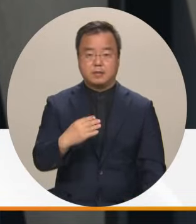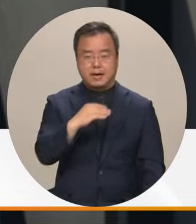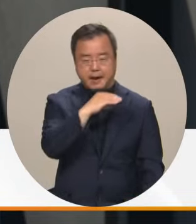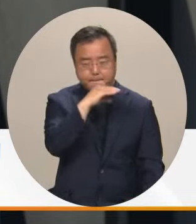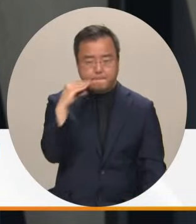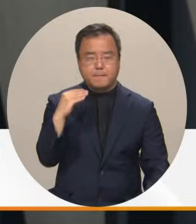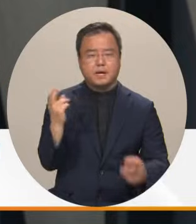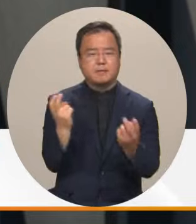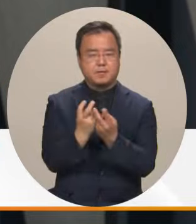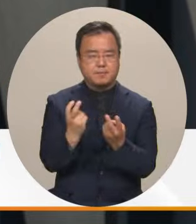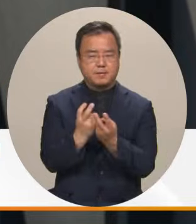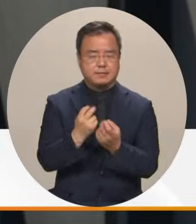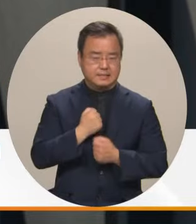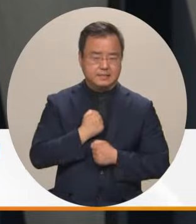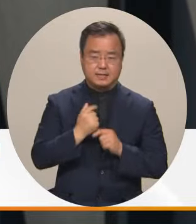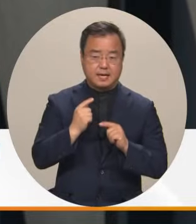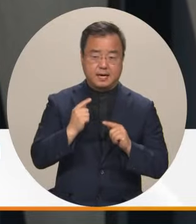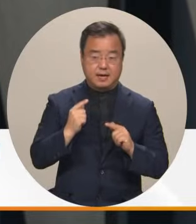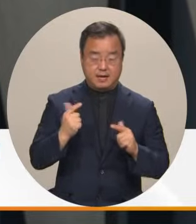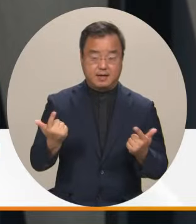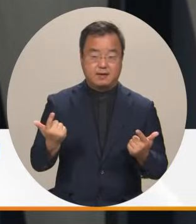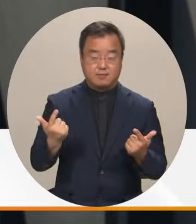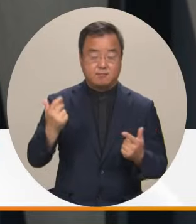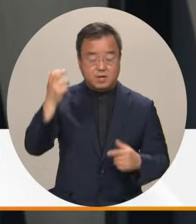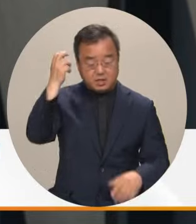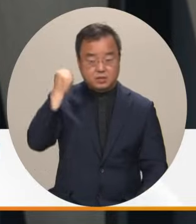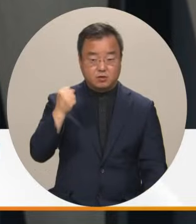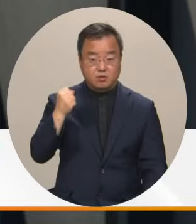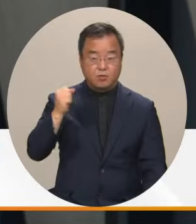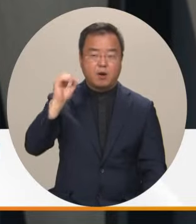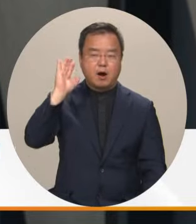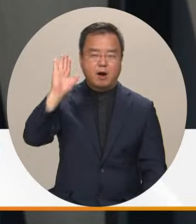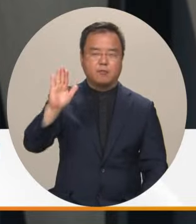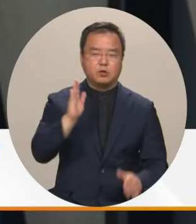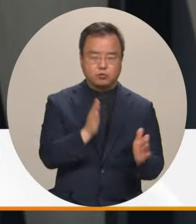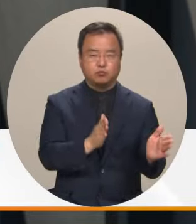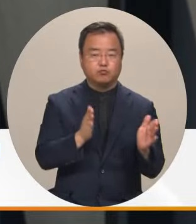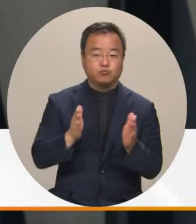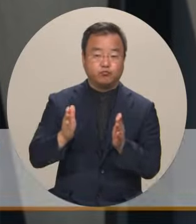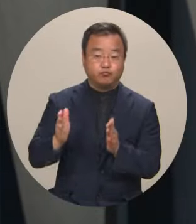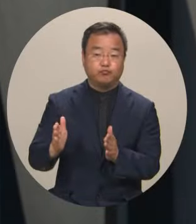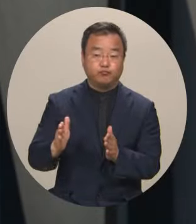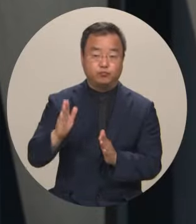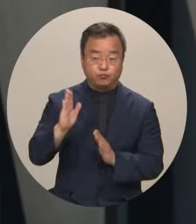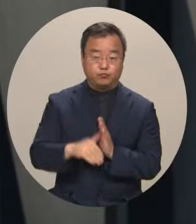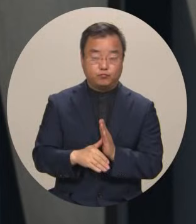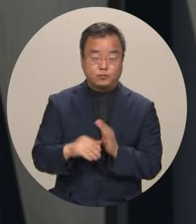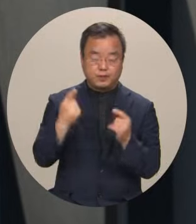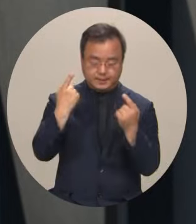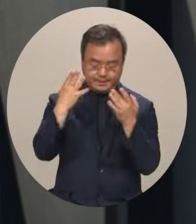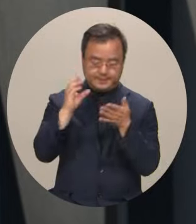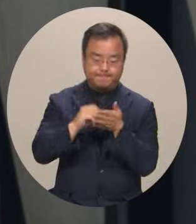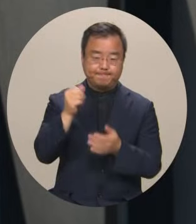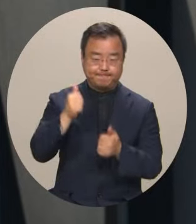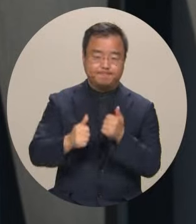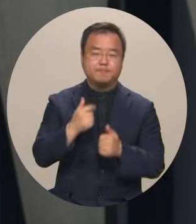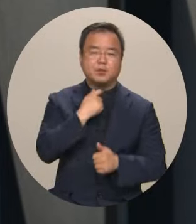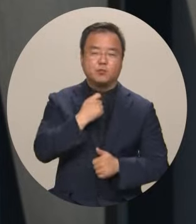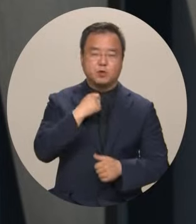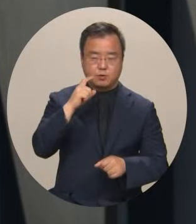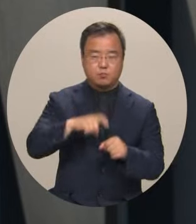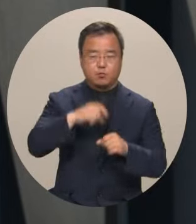않아서다 이런 점을 좀 자신감을 가지고 어 앞으로 계속 준비해 나간다면 수능에서는 자신이 원하는 목표를 이룰 수 있지